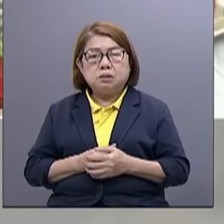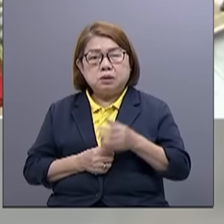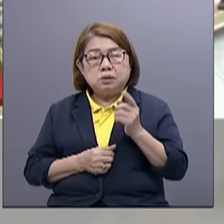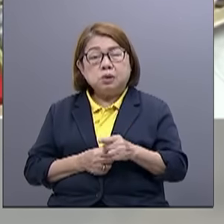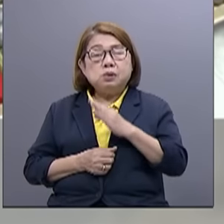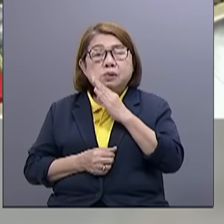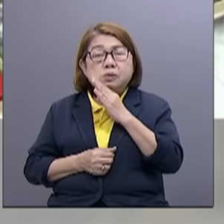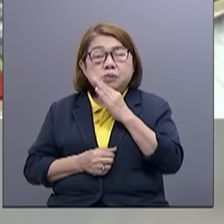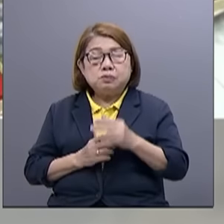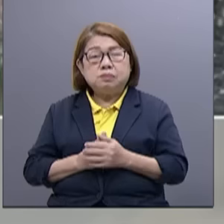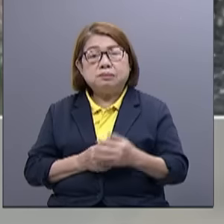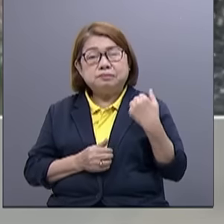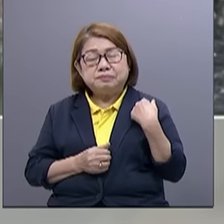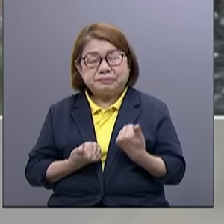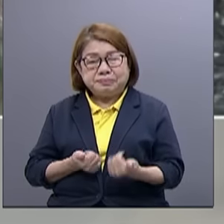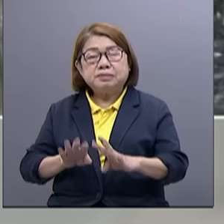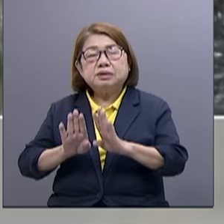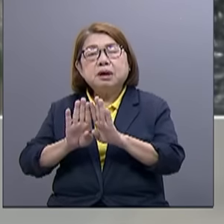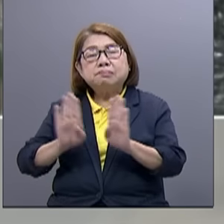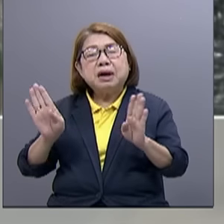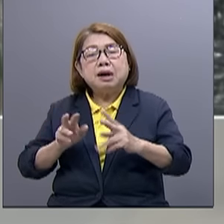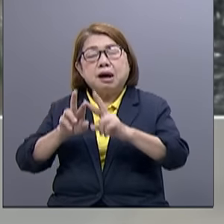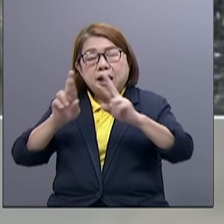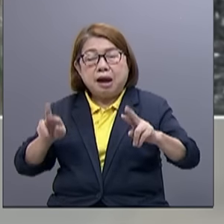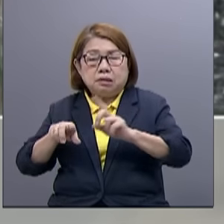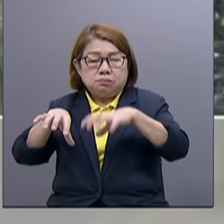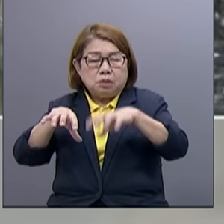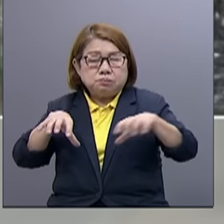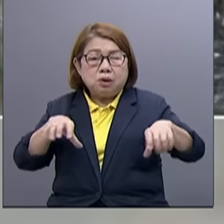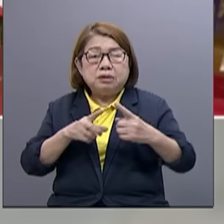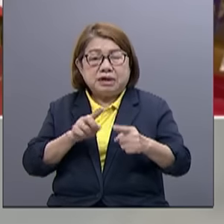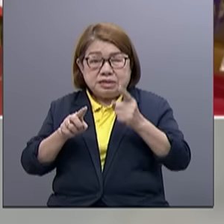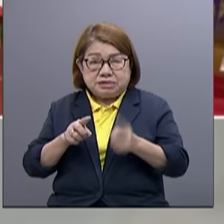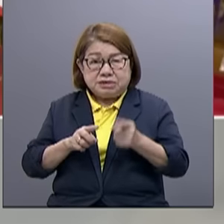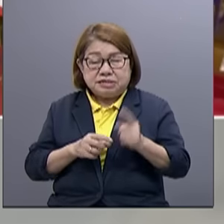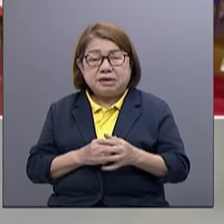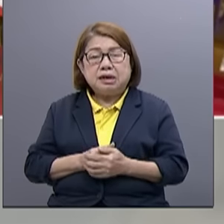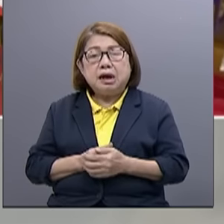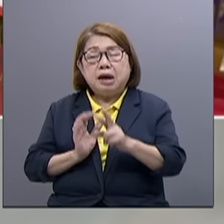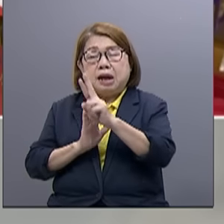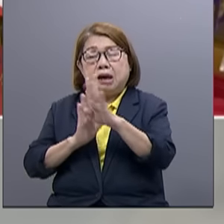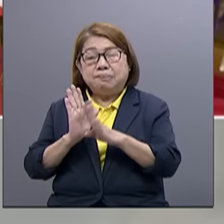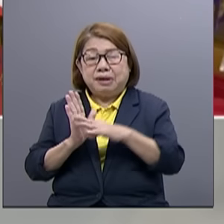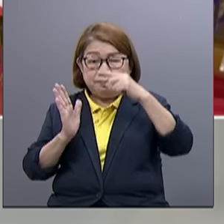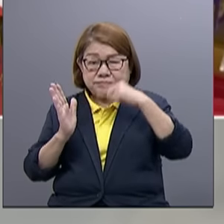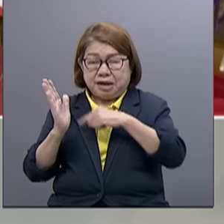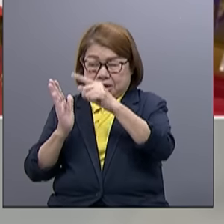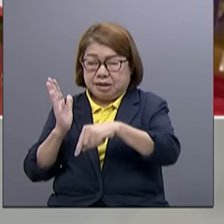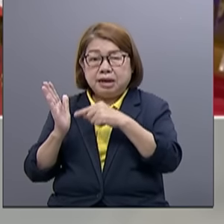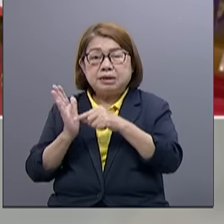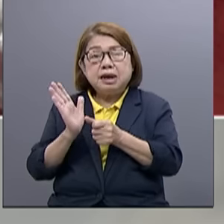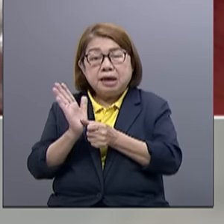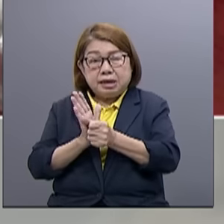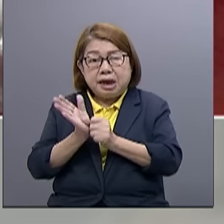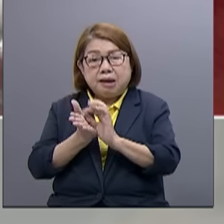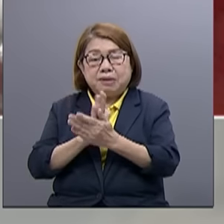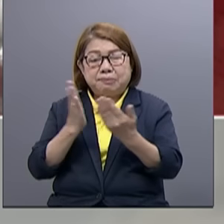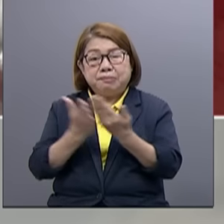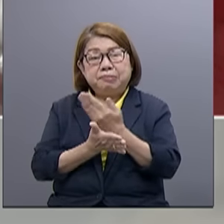การเชื้อเชิญการอะไรต่างๆขึ้นมาเนี่ยซึ่งระเบียบภายในเนี่ยเราแก้ไขได้และปรับปรุงได้แต่อย่างที่บอกไง